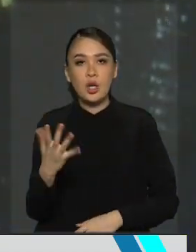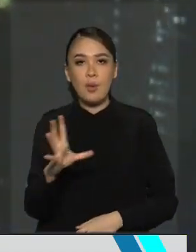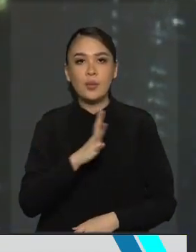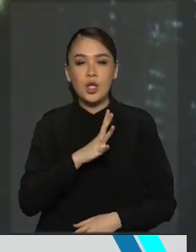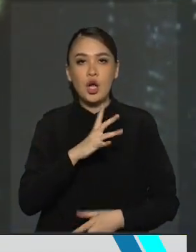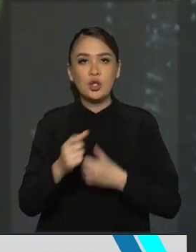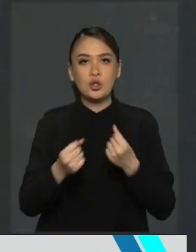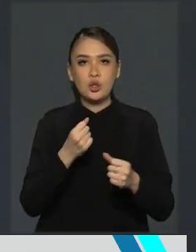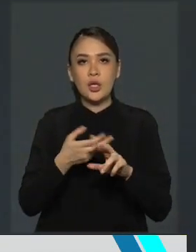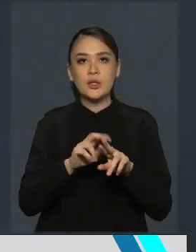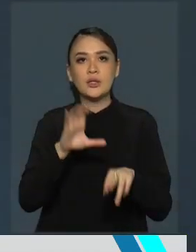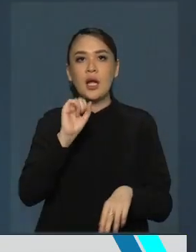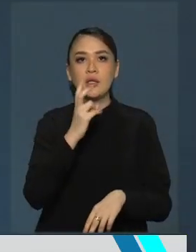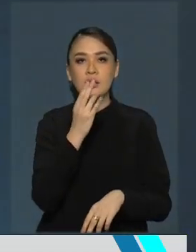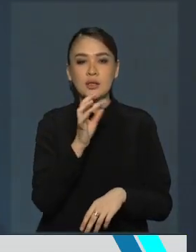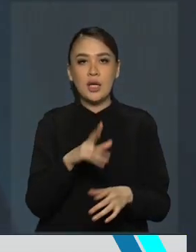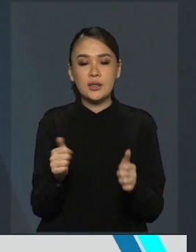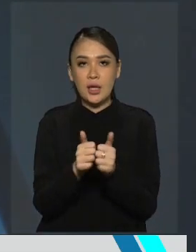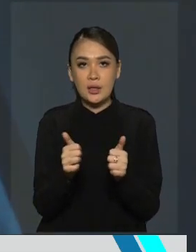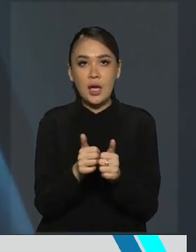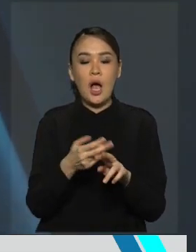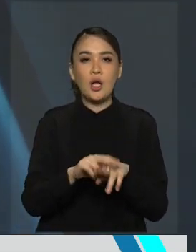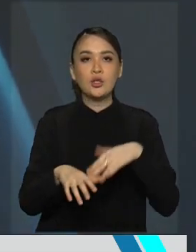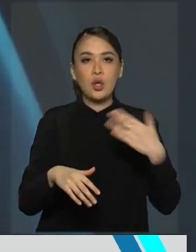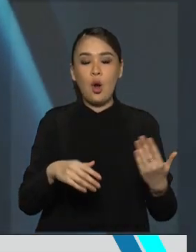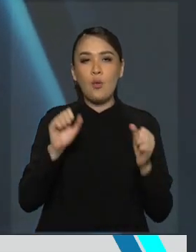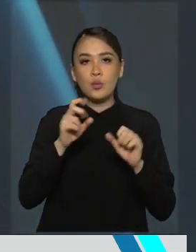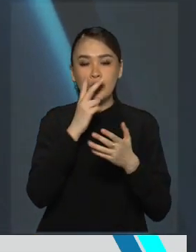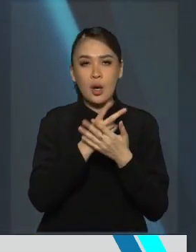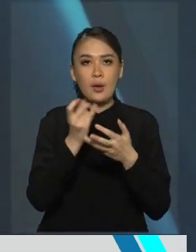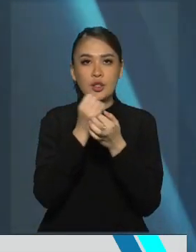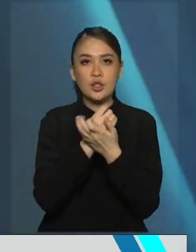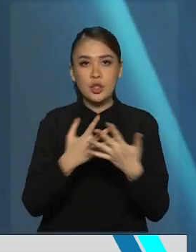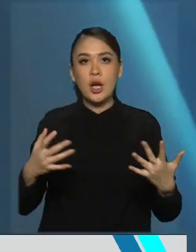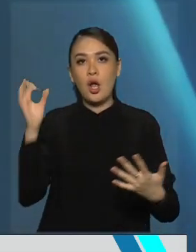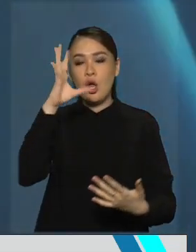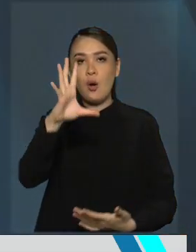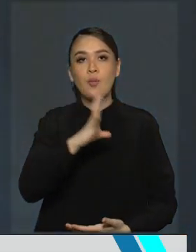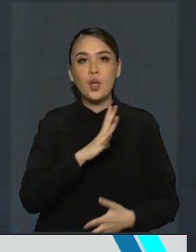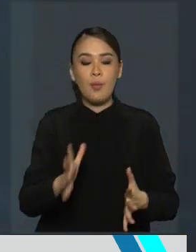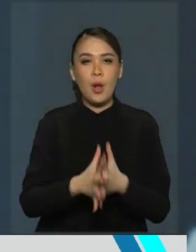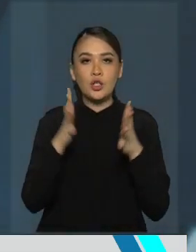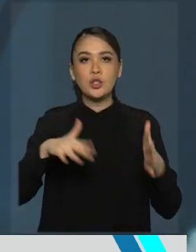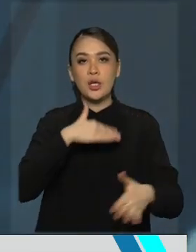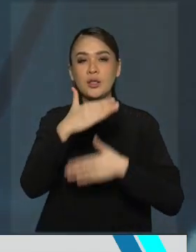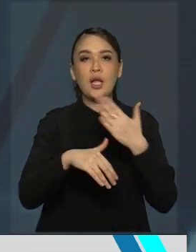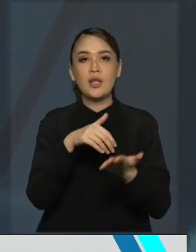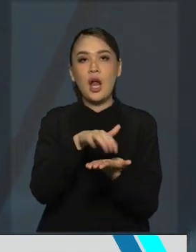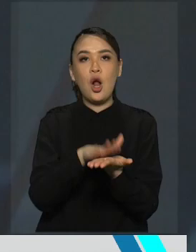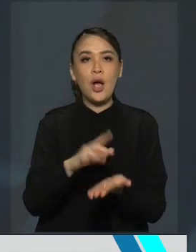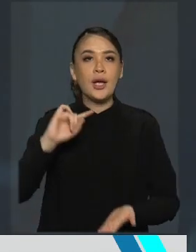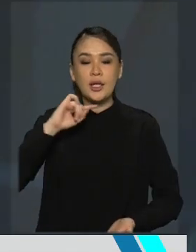жесткие санкции в отношении нашего соседа, а с другой стороны, если посмотреть шире, это большие перспективы развития